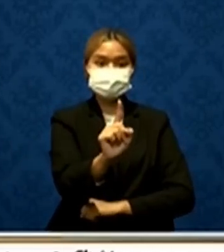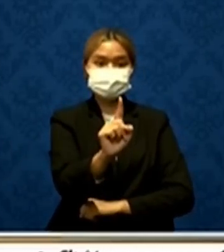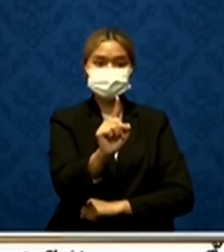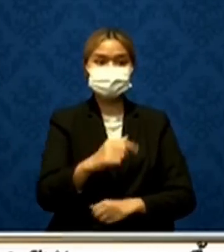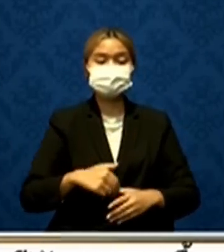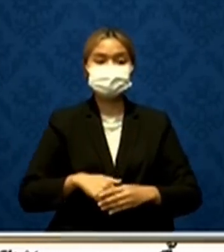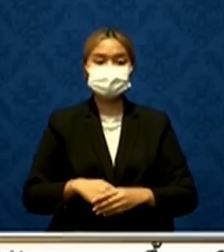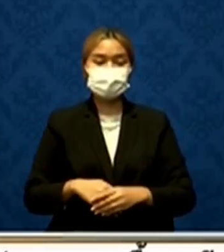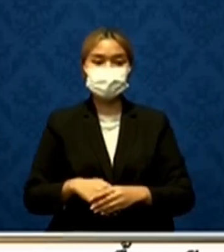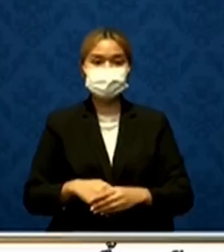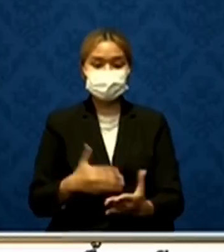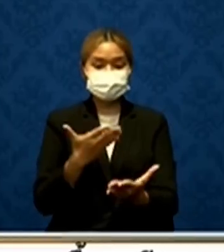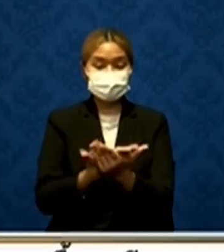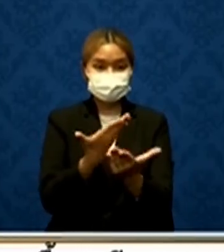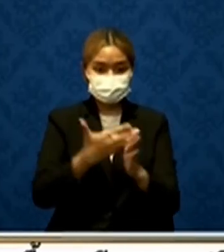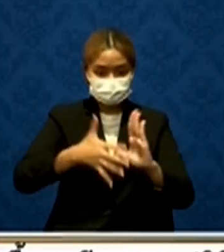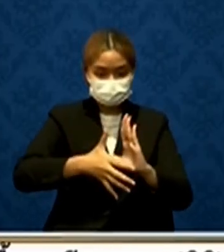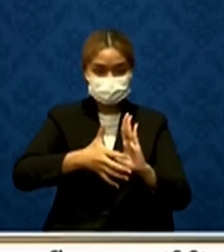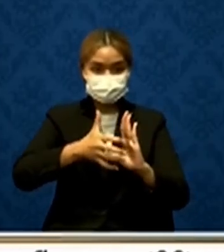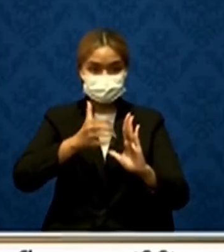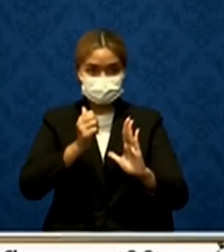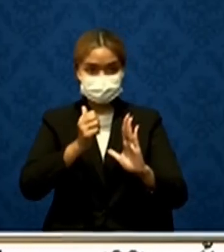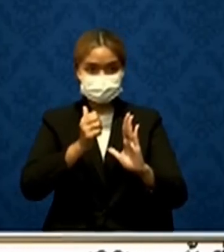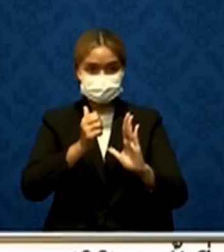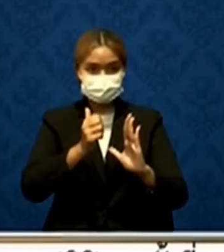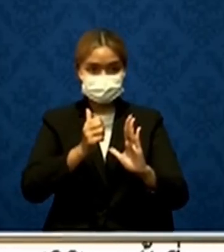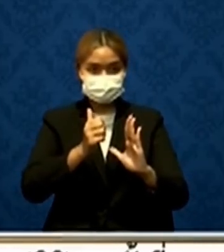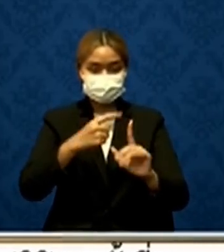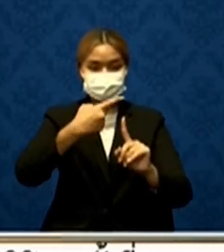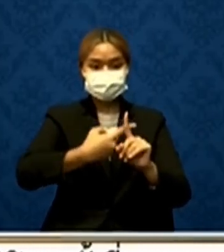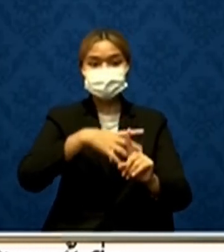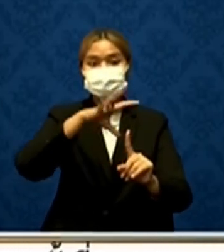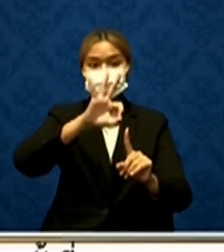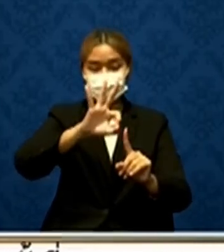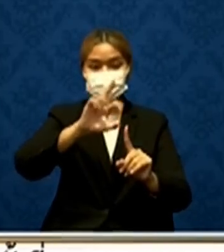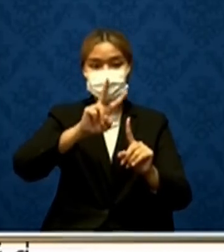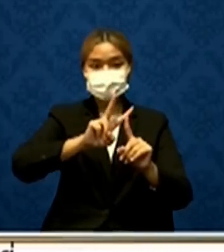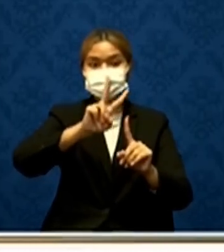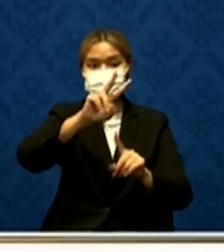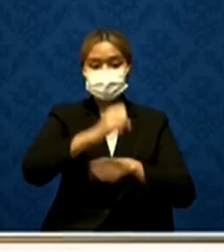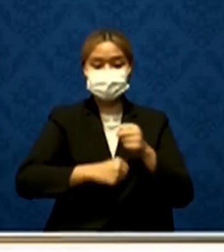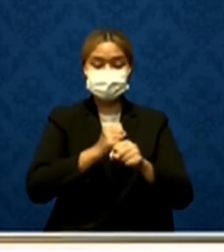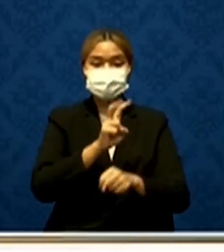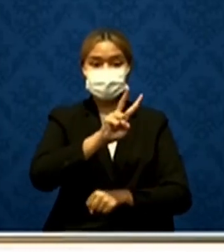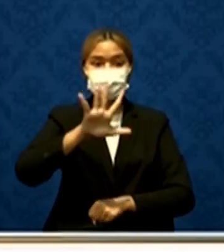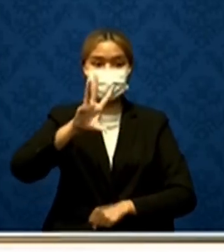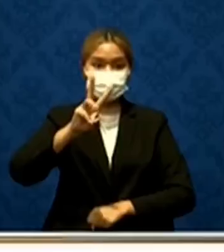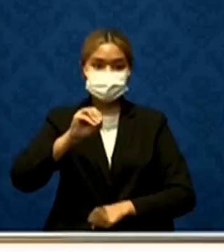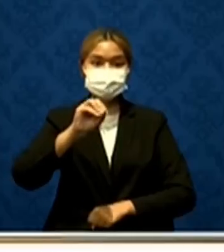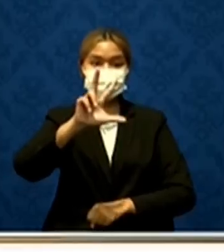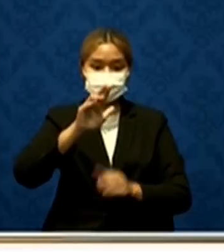การเบิกเงินออกไปจากบัญชี 2กันยายน 6 3หลังจากนั้น 10